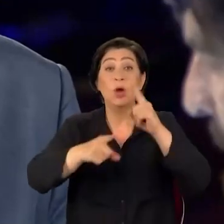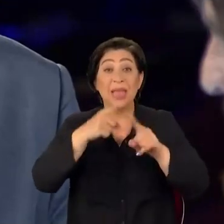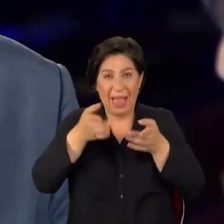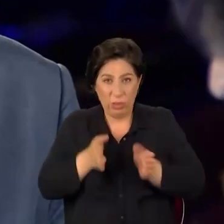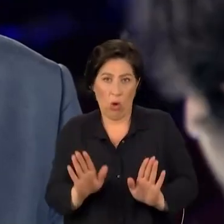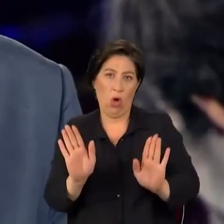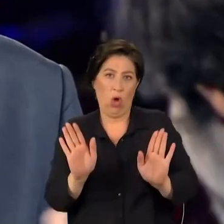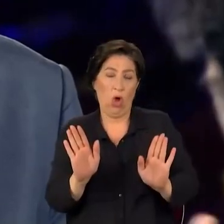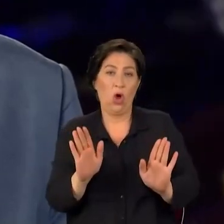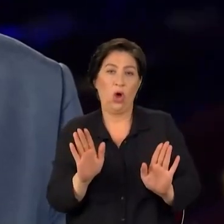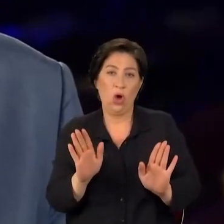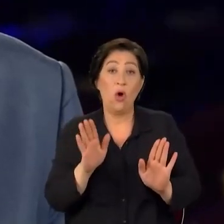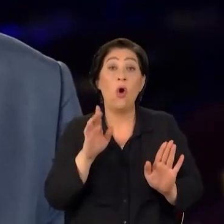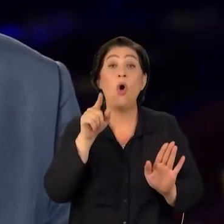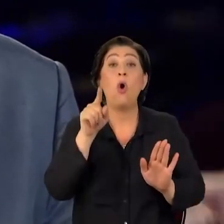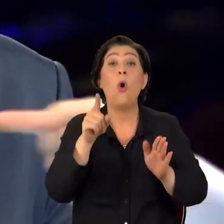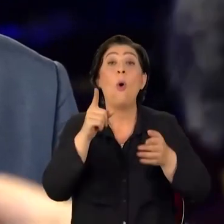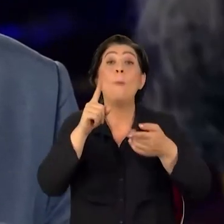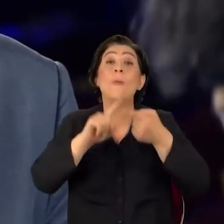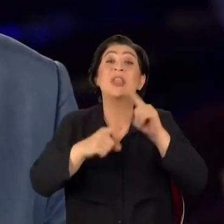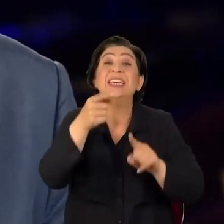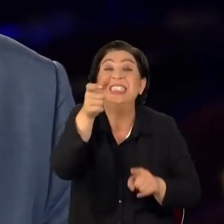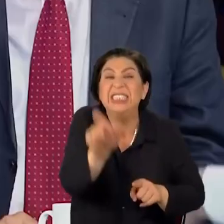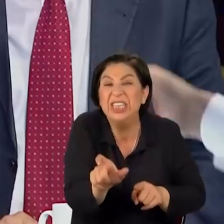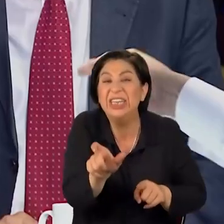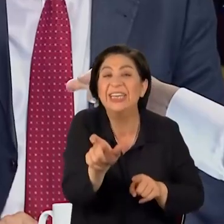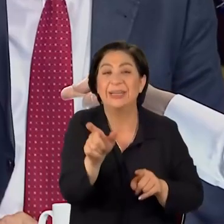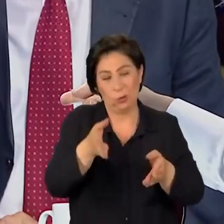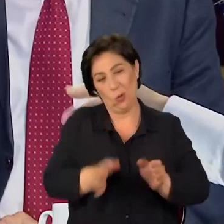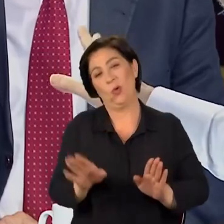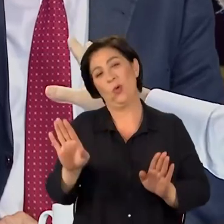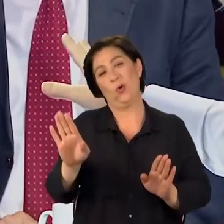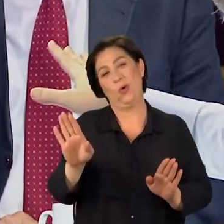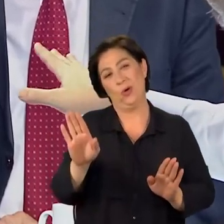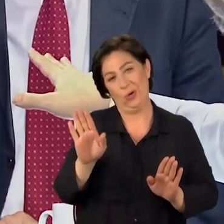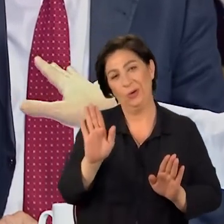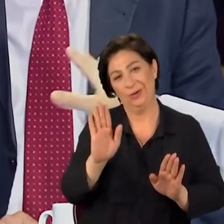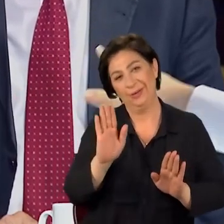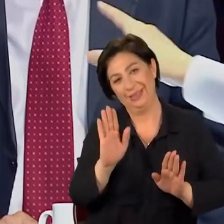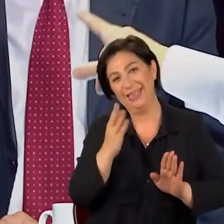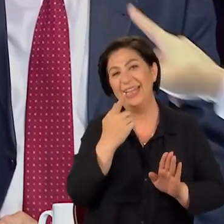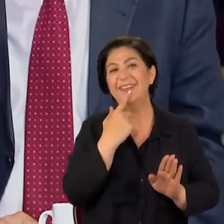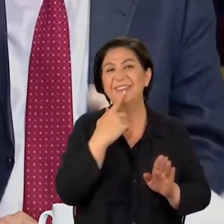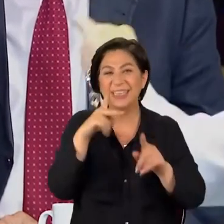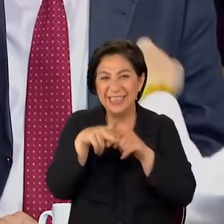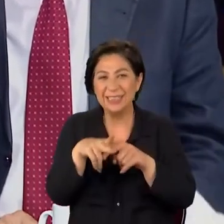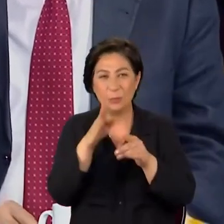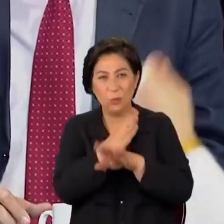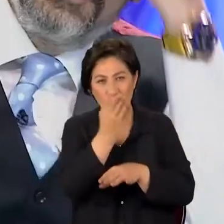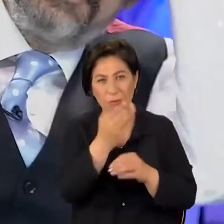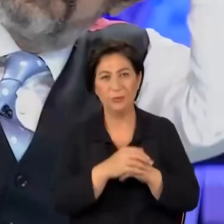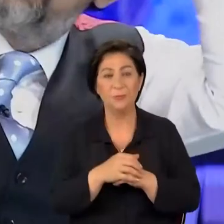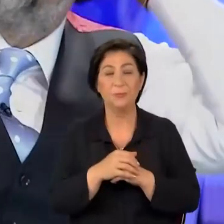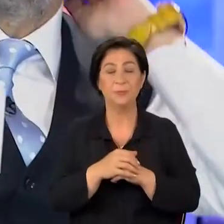Ve hepimizin... O siyasetçiye doğuyorlar. Bravo, bravo. Doğru. Daha doğru. Evet. Siyaset... Pardon. Evet, doğru, doğru. Lafını keseceğim. Hayır, çok doğru, çok doğru. Buyurun,